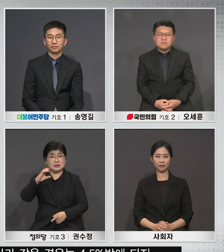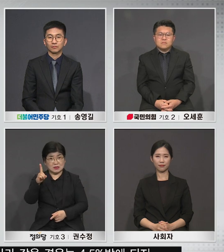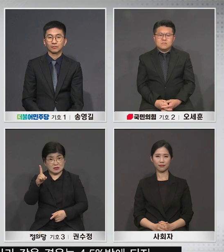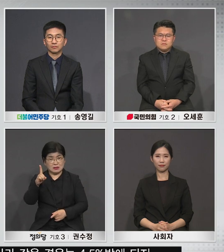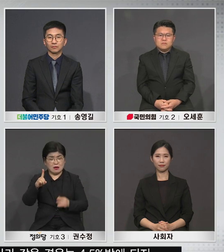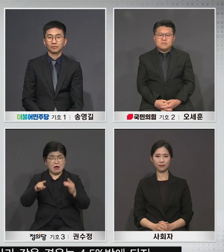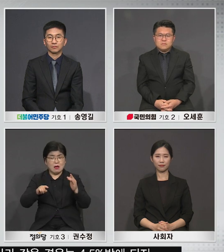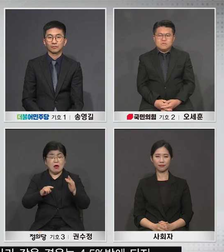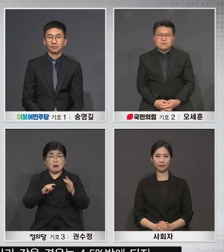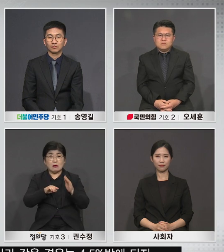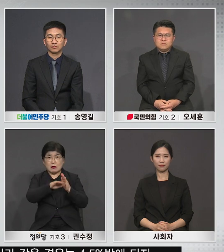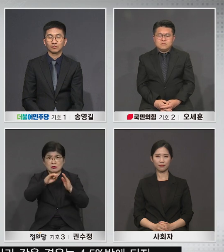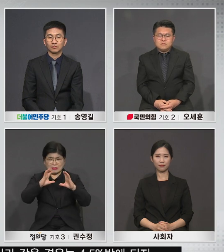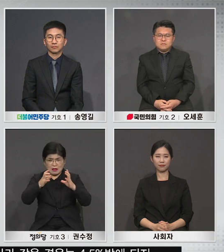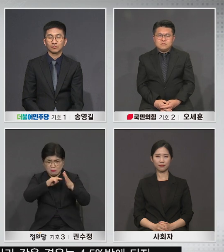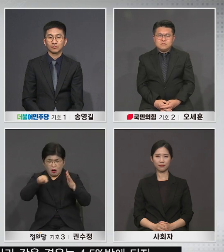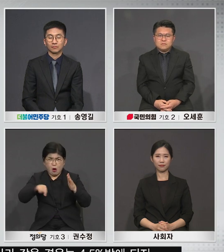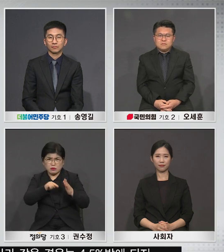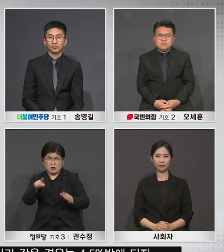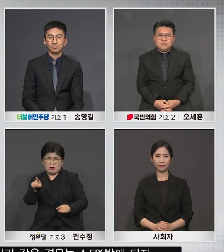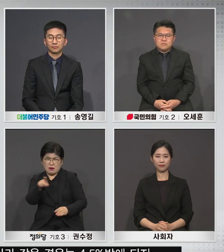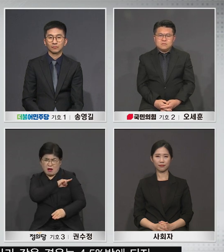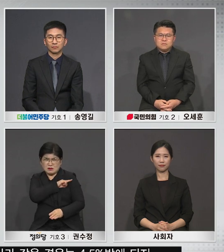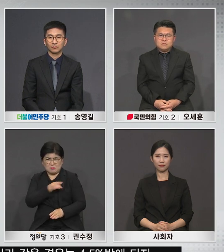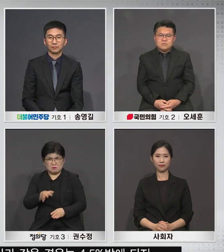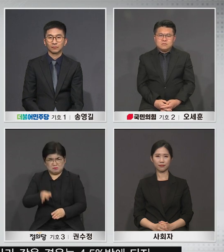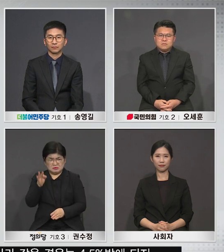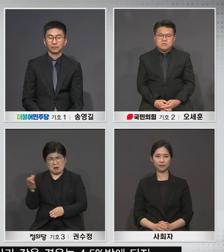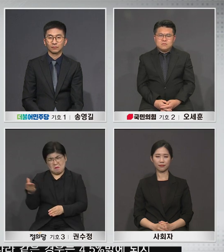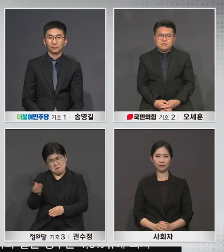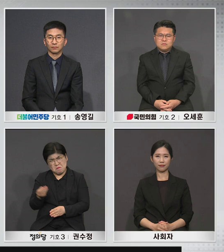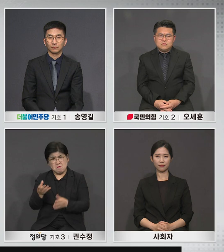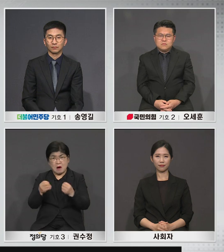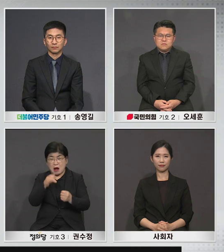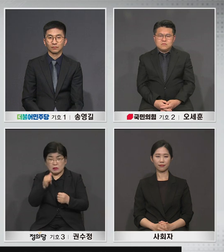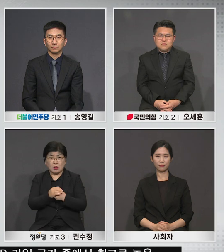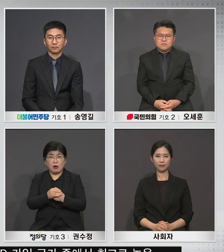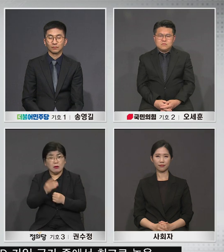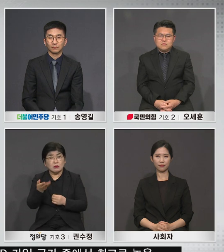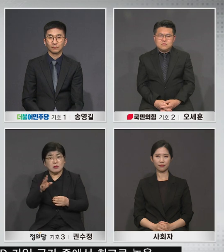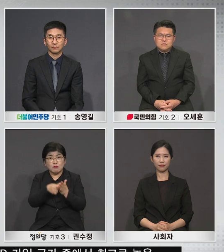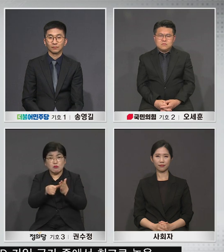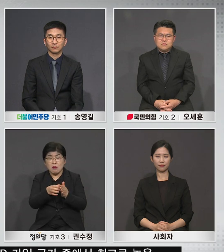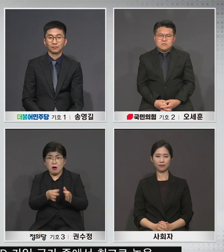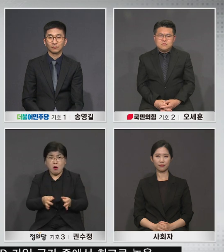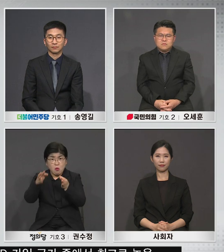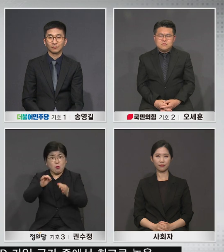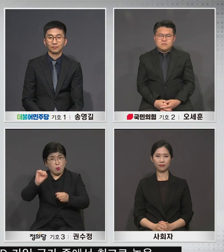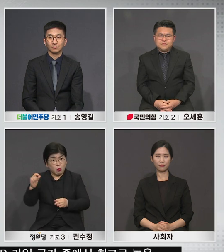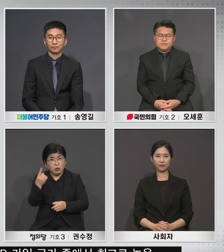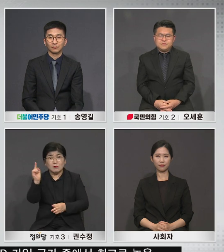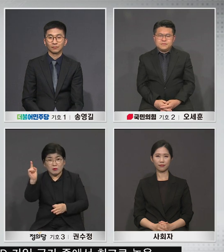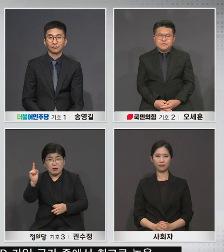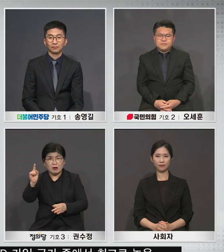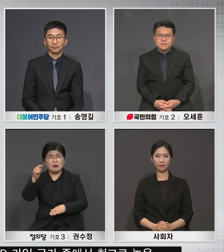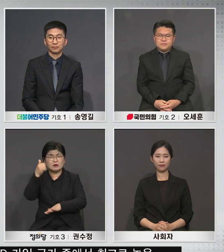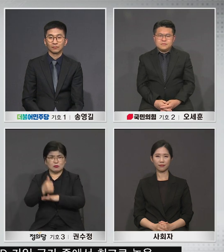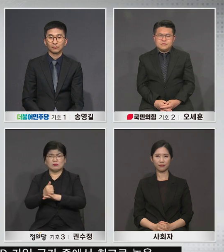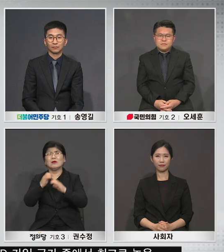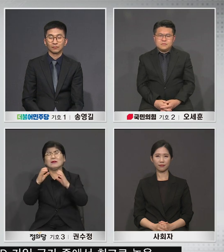수준에 지금 놓여져 있습니다. 그리고 지금 물가의 상승폭에 대한 원인이 무엇인가를 정확하게 보아야 되는데요. 이것은